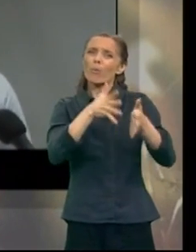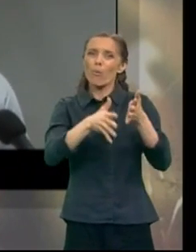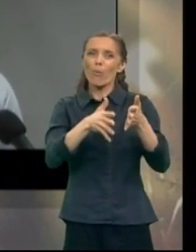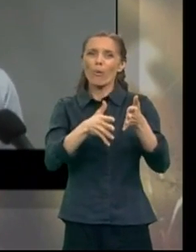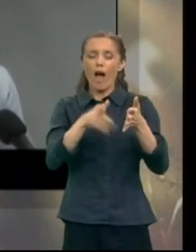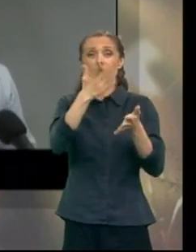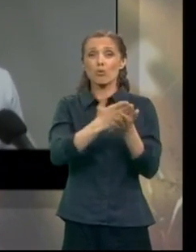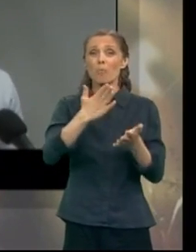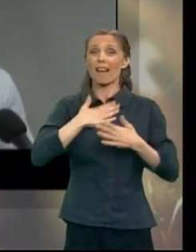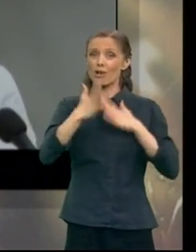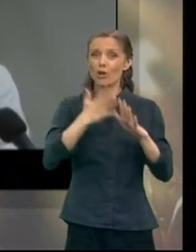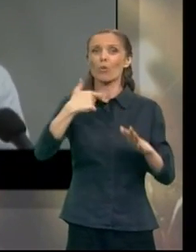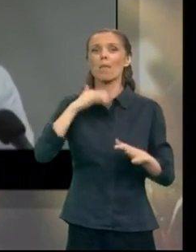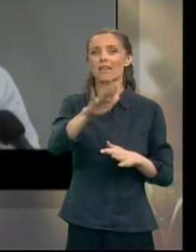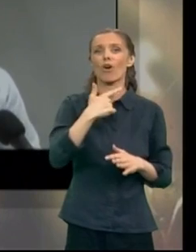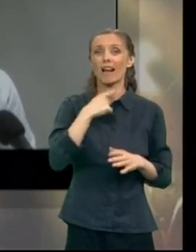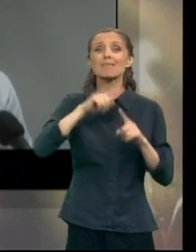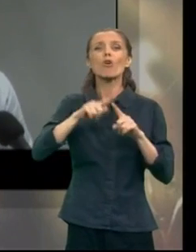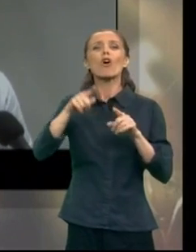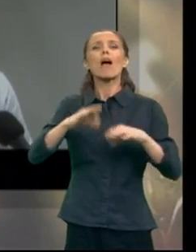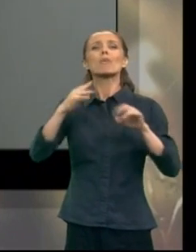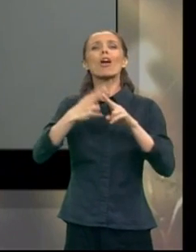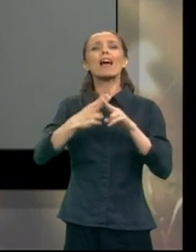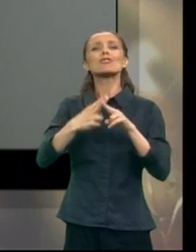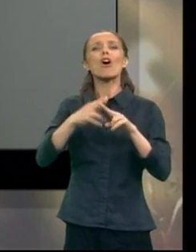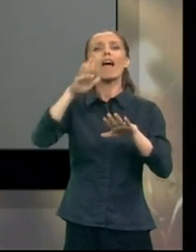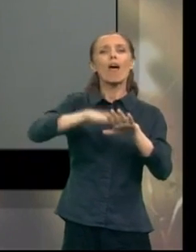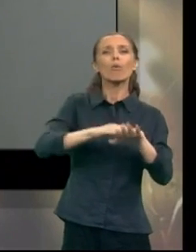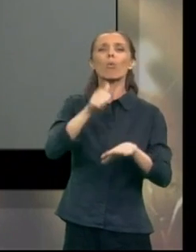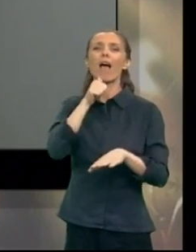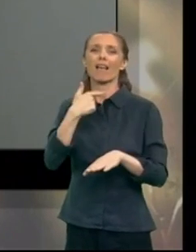je i potiče naziv projekta Ruka i glas.